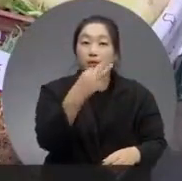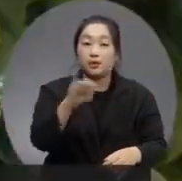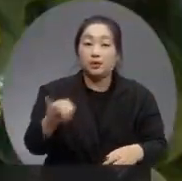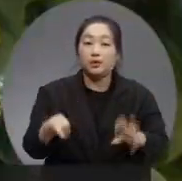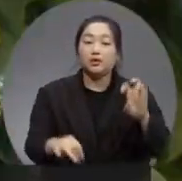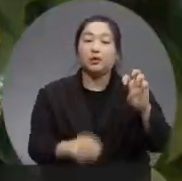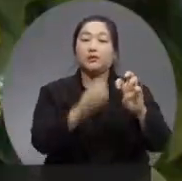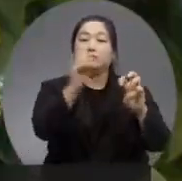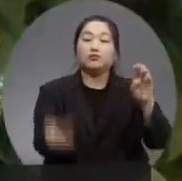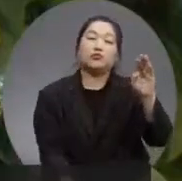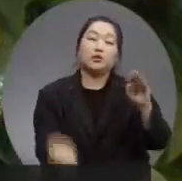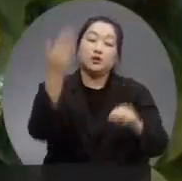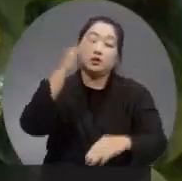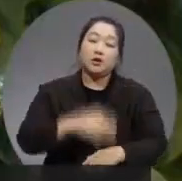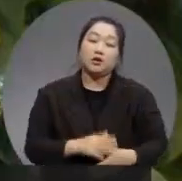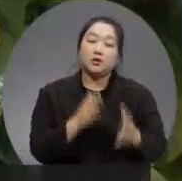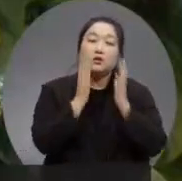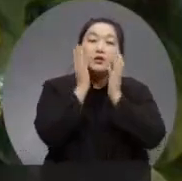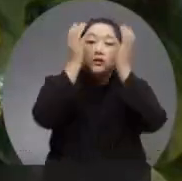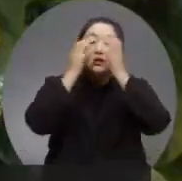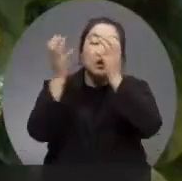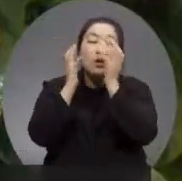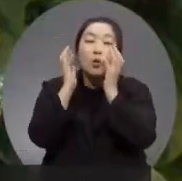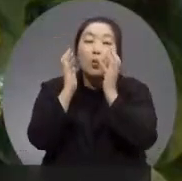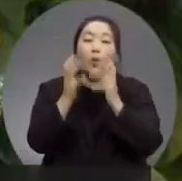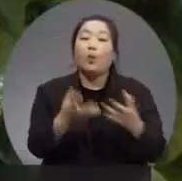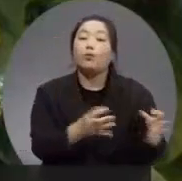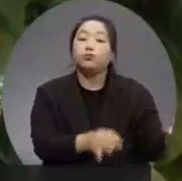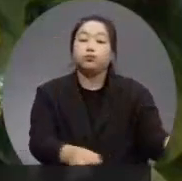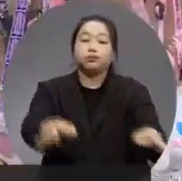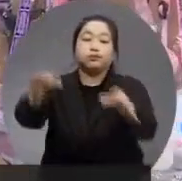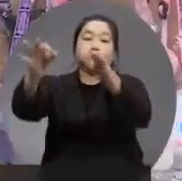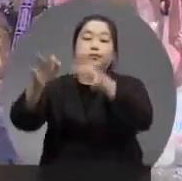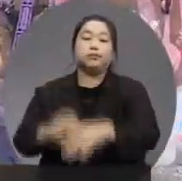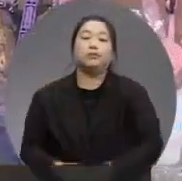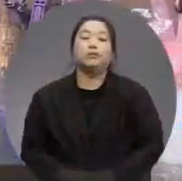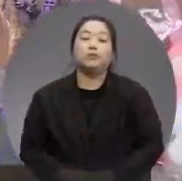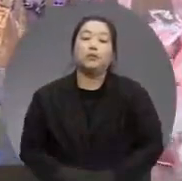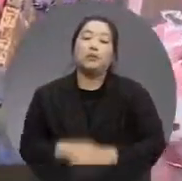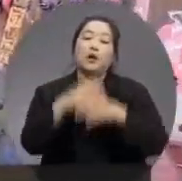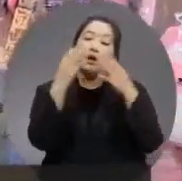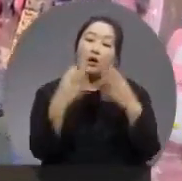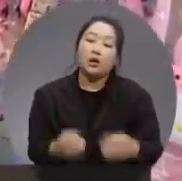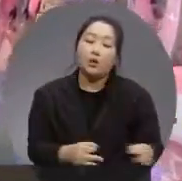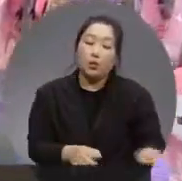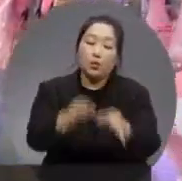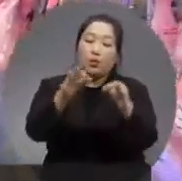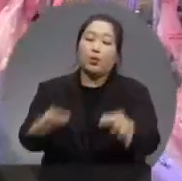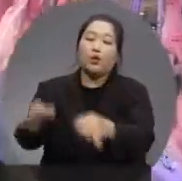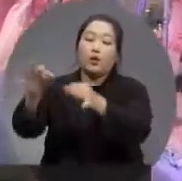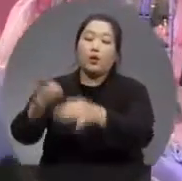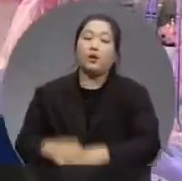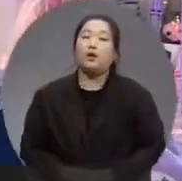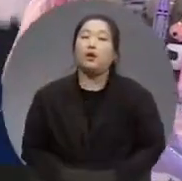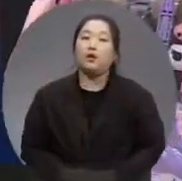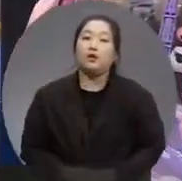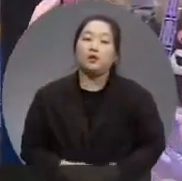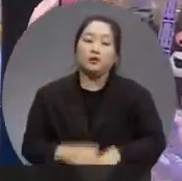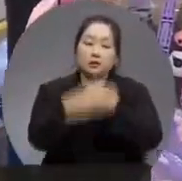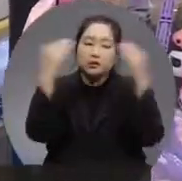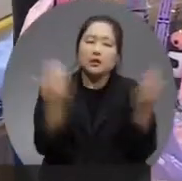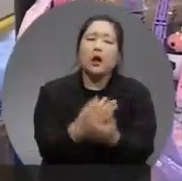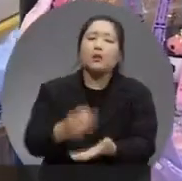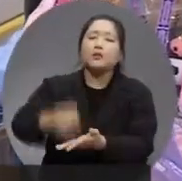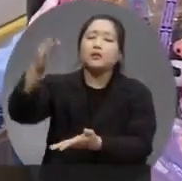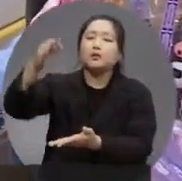이상 오르는 등 채소류 가격이 많이 올랐습니다. 많이 올랐지요, 많이 올랐지요. 어떤 게 많이 올랐을까요? 예,